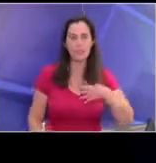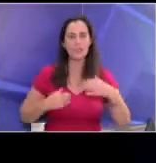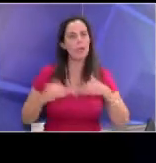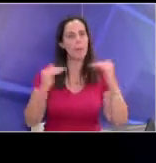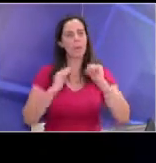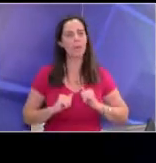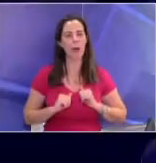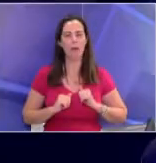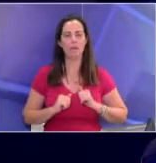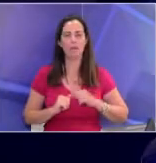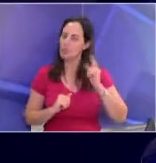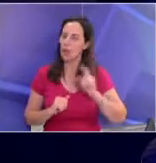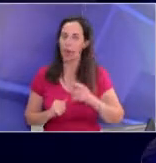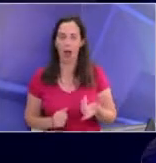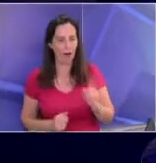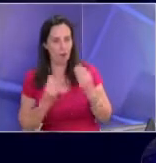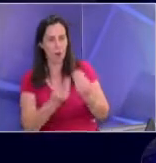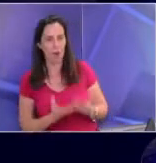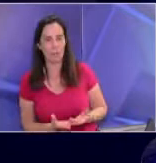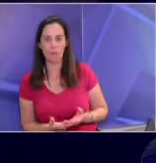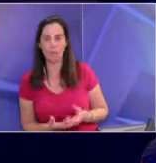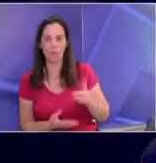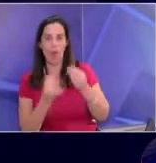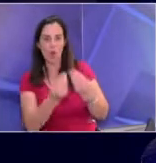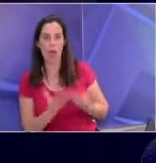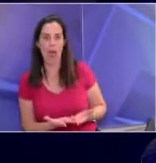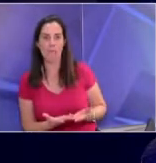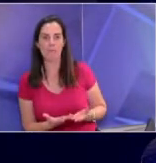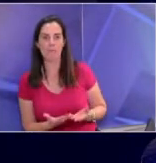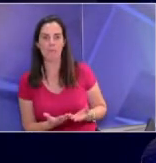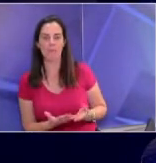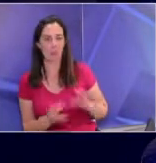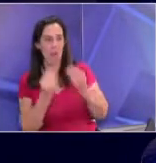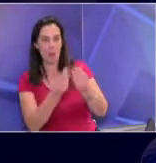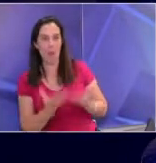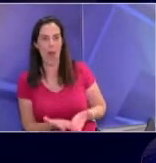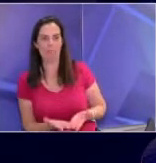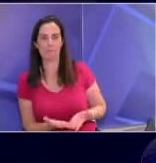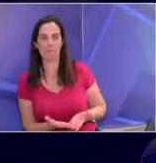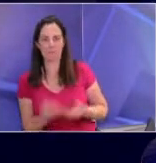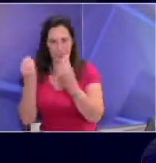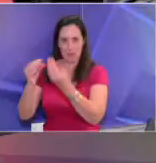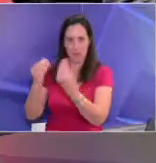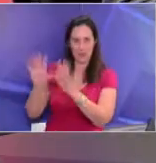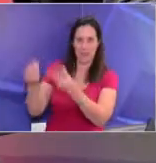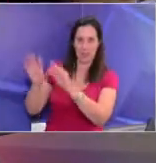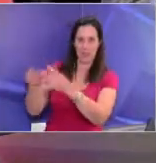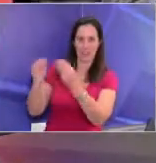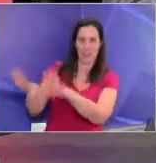ראויה. שצריך לעלות תוכן. אבל לא ייתנו להם. יכול לבוא. אבל לא ייתנו להם. יפה, יכול לבוא. רגע, בחיים לא ייתנו להם.